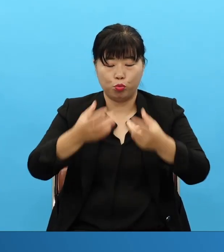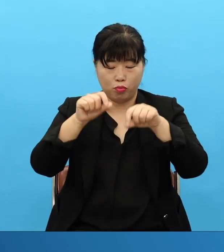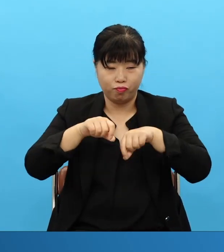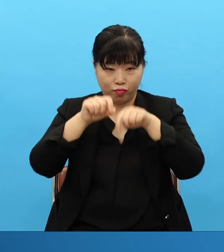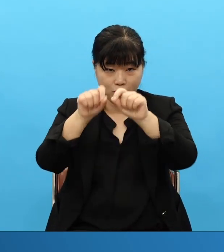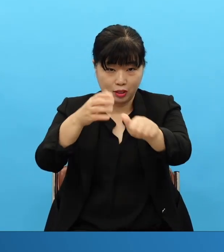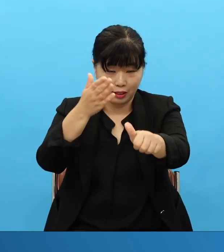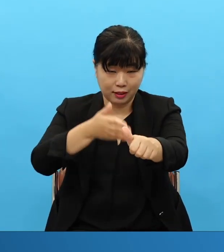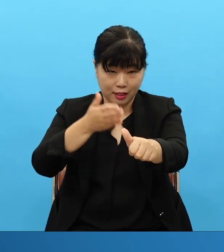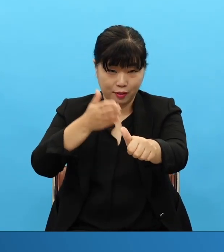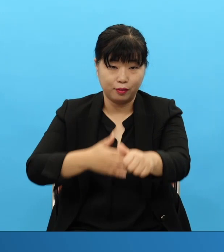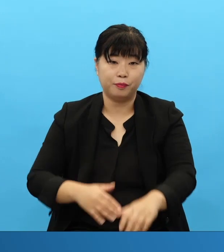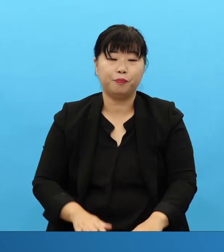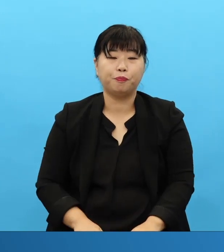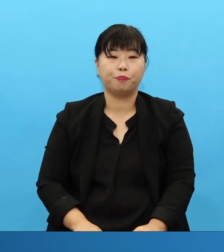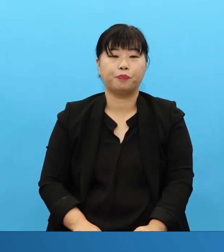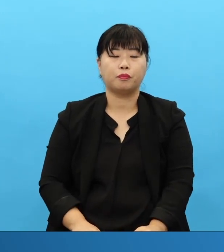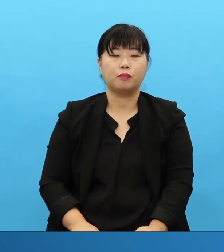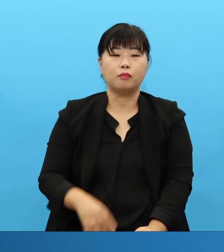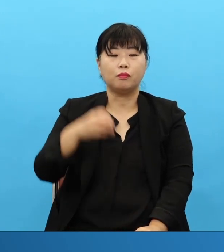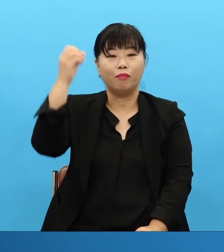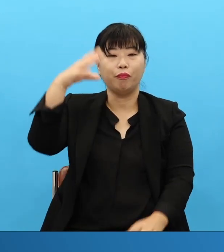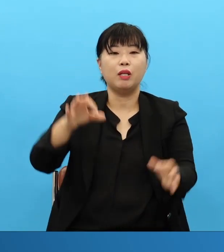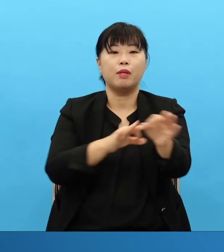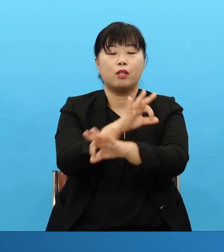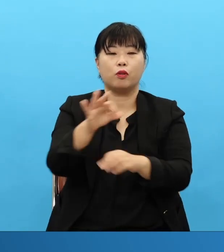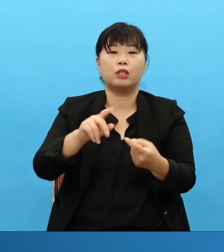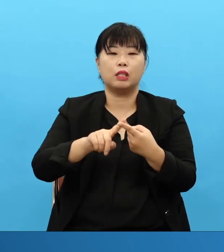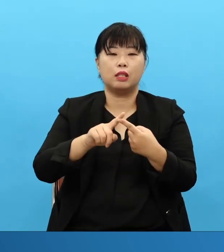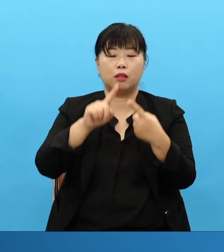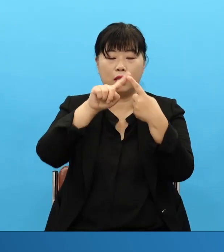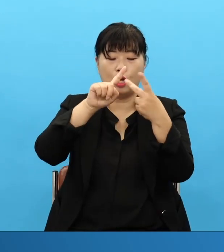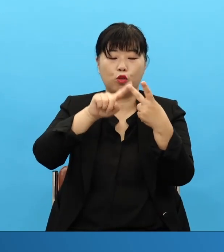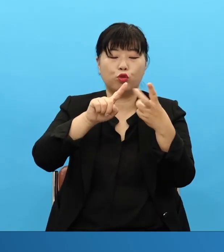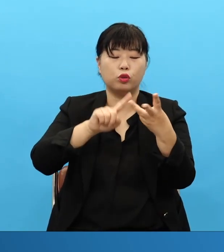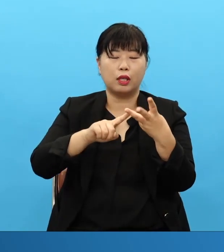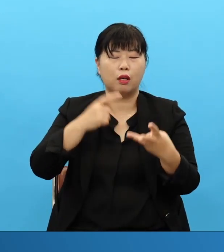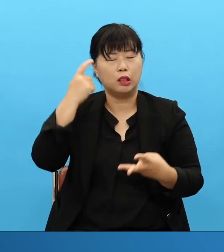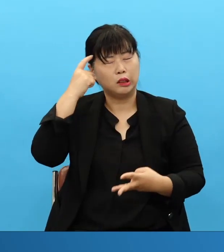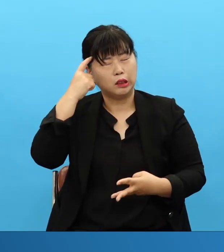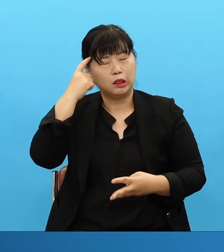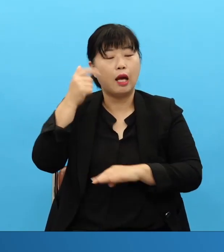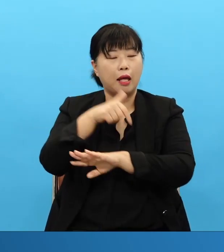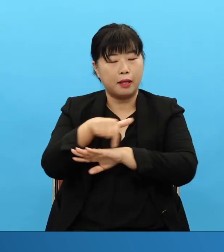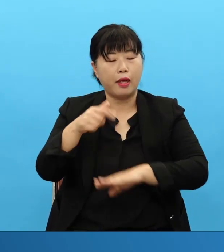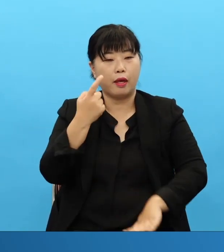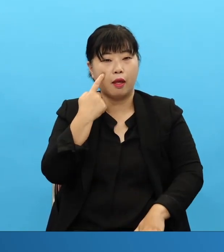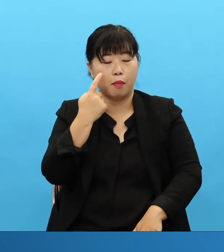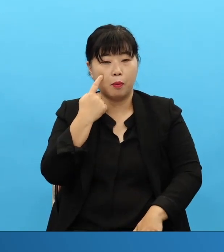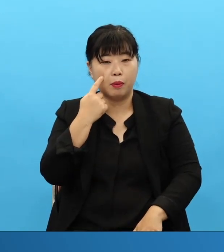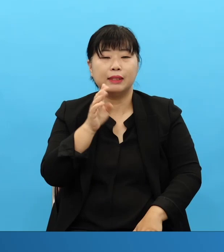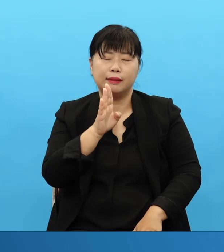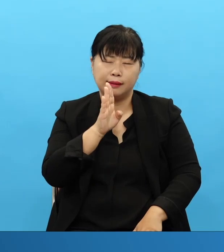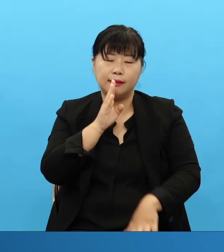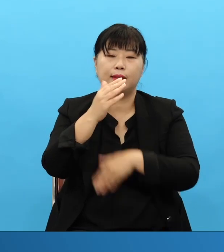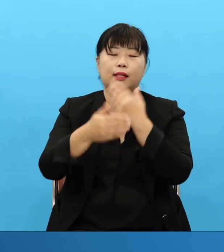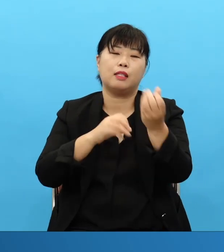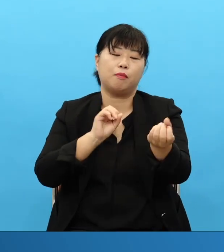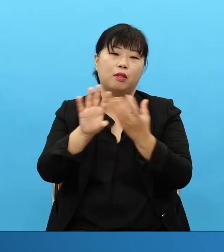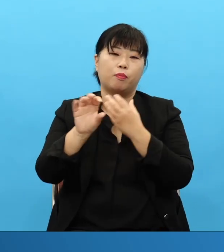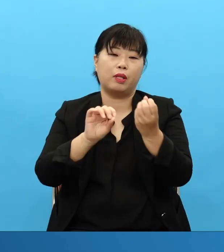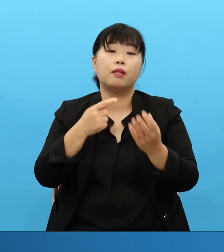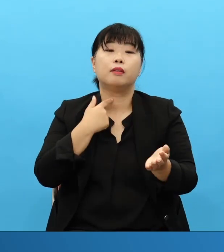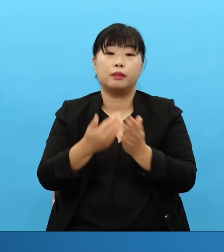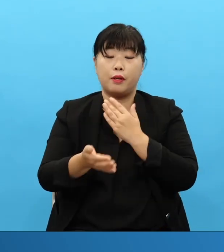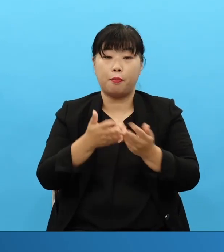기획을 하세요. And so you must remember this and plan it. 그러면 진짜 하나님은 역사하실 겁니다. Then God will truly work.